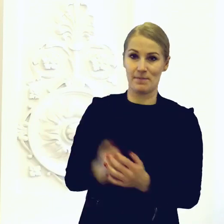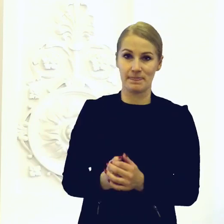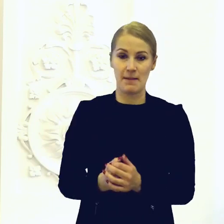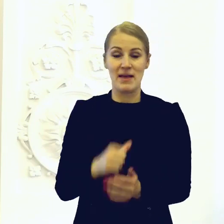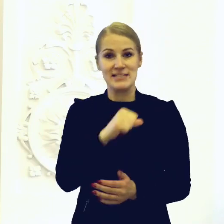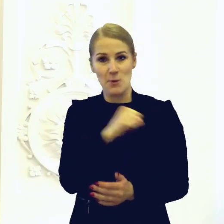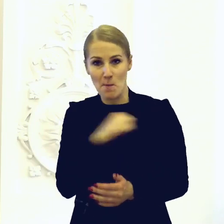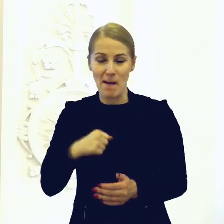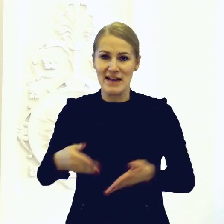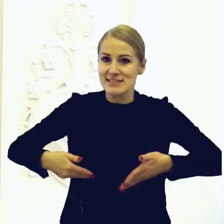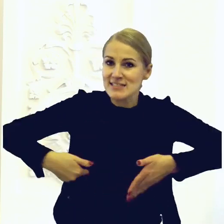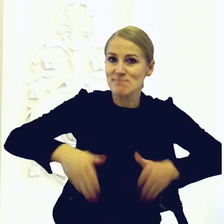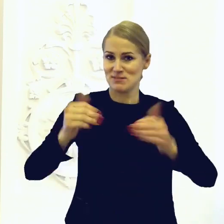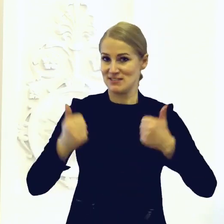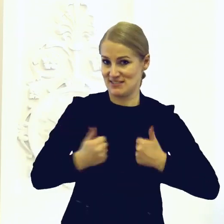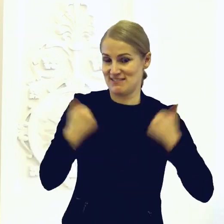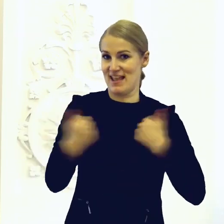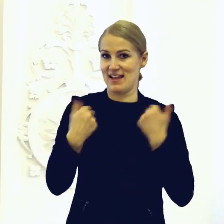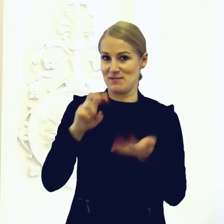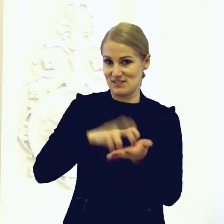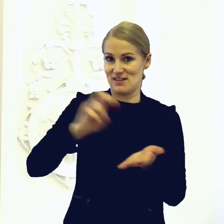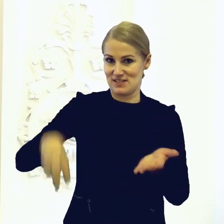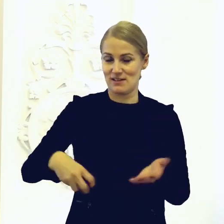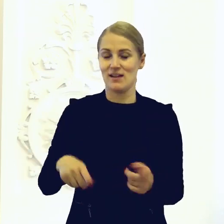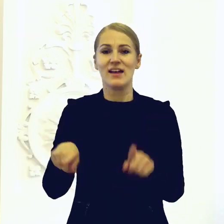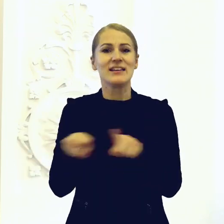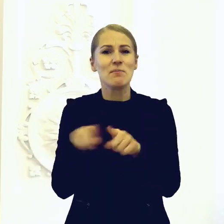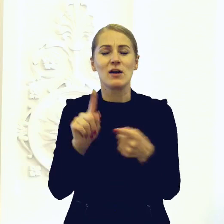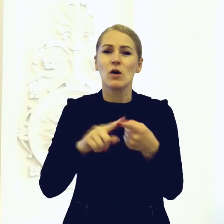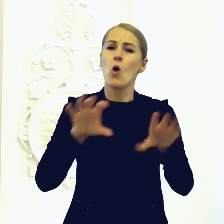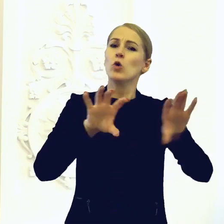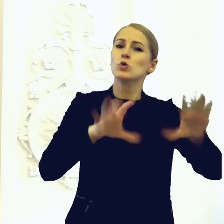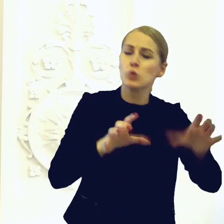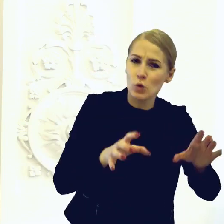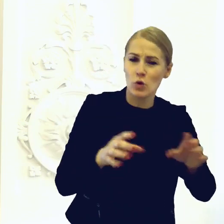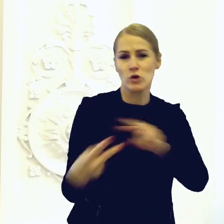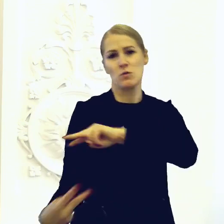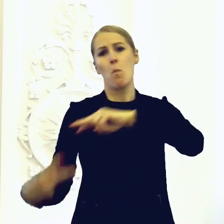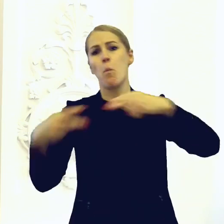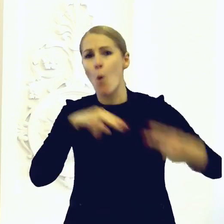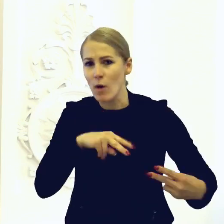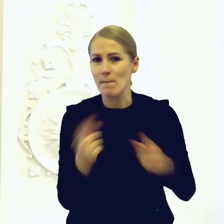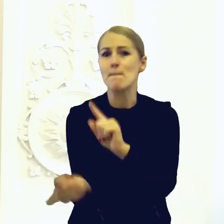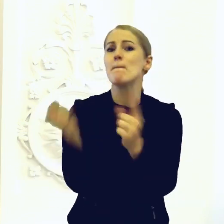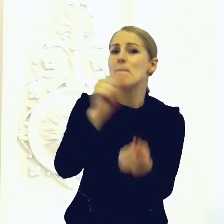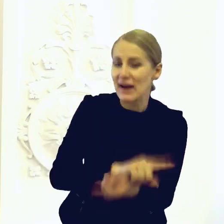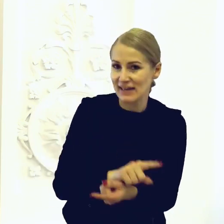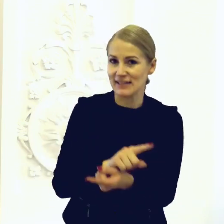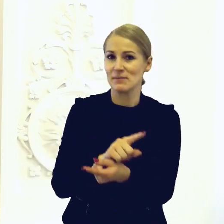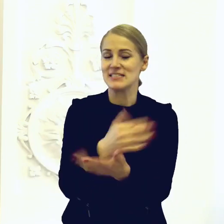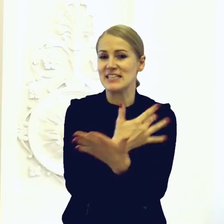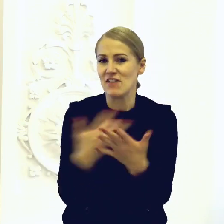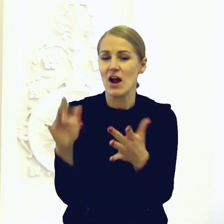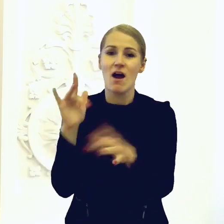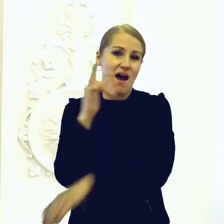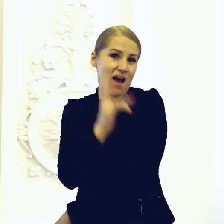dalį įveikę, ypatingai dujų, suskystintų dujų pakeitimas ir